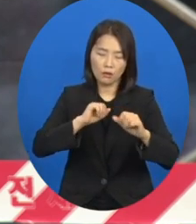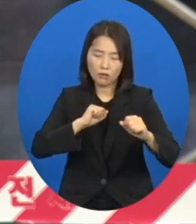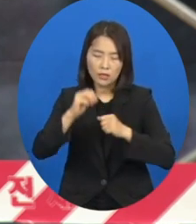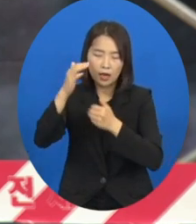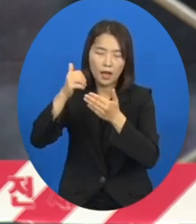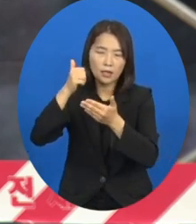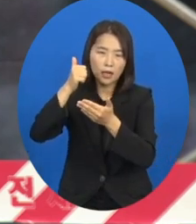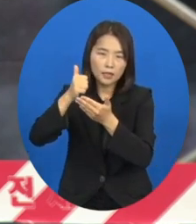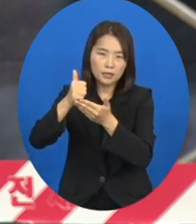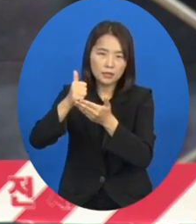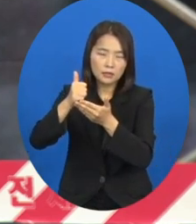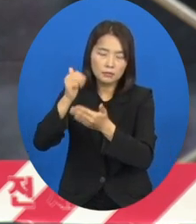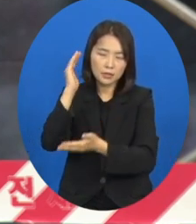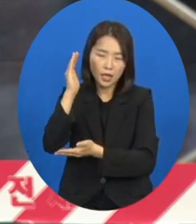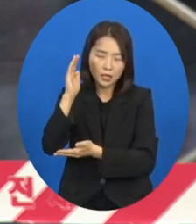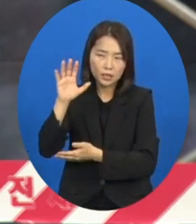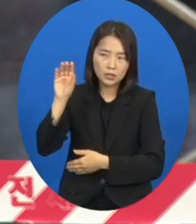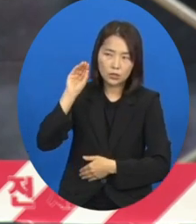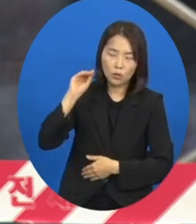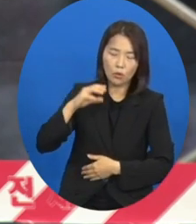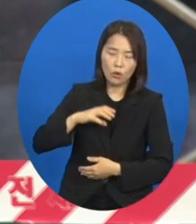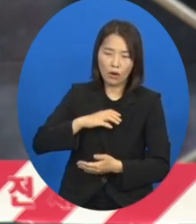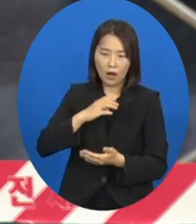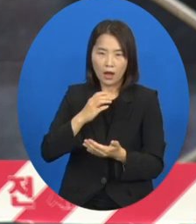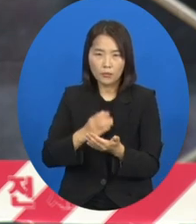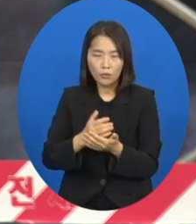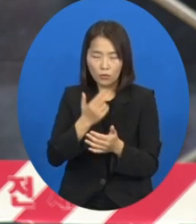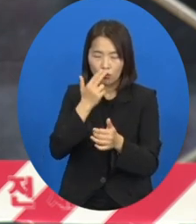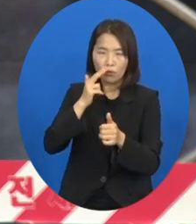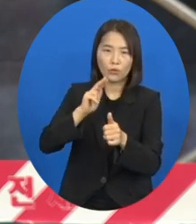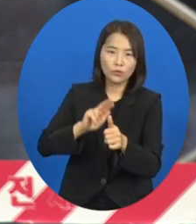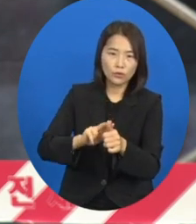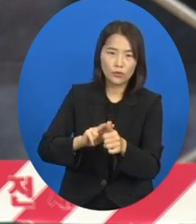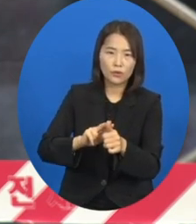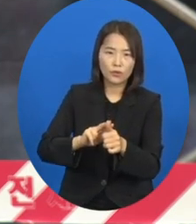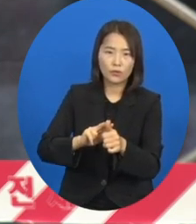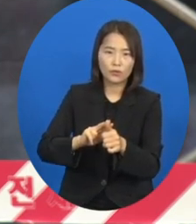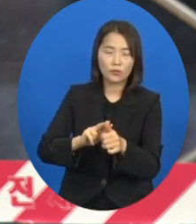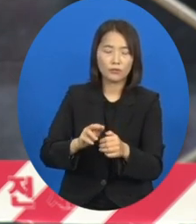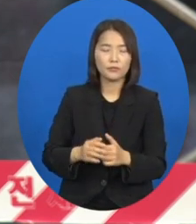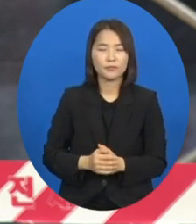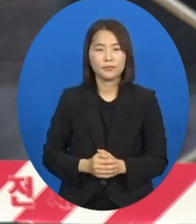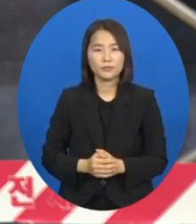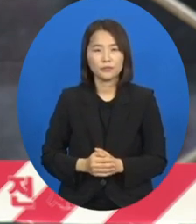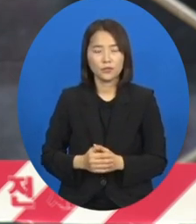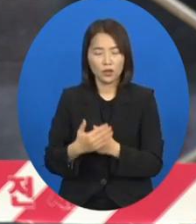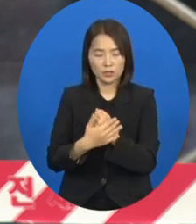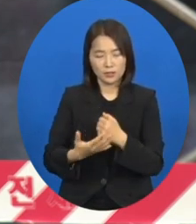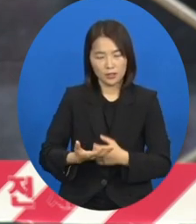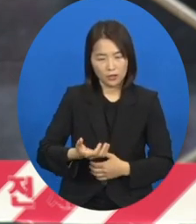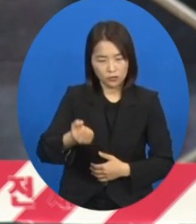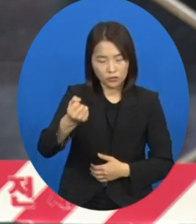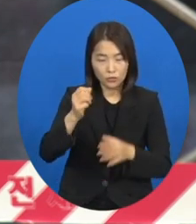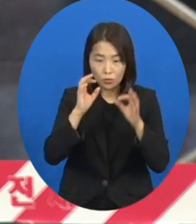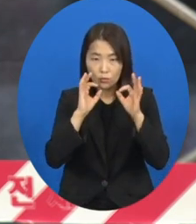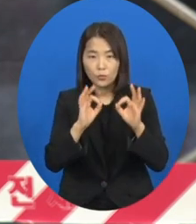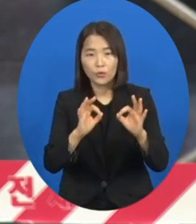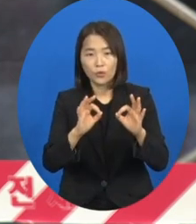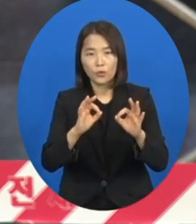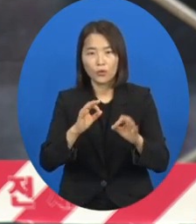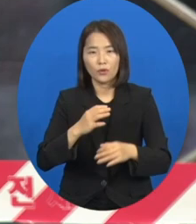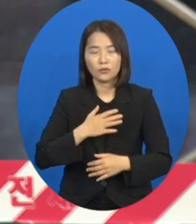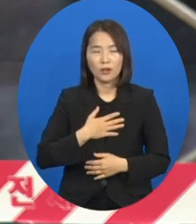듣고서 감동받으시고 도전받으시고 또 그렇게 은혜를 누리시는 거 보면서 제